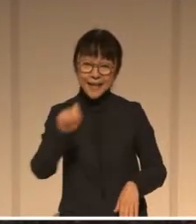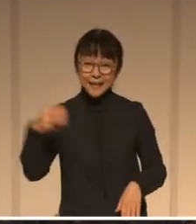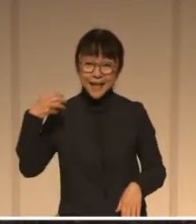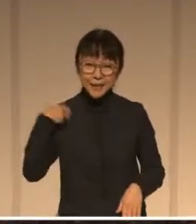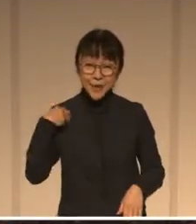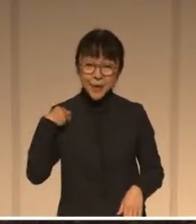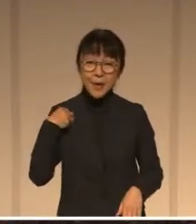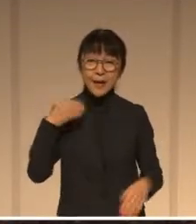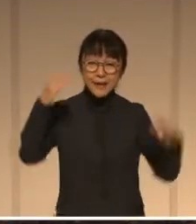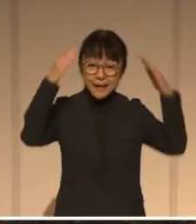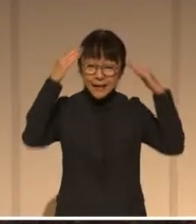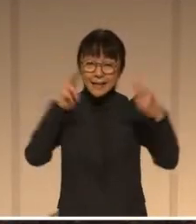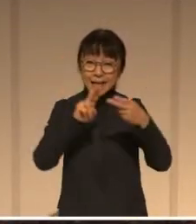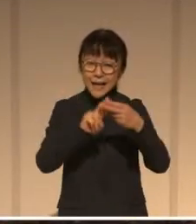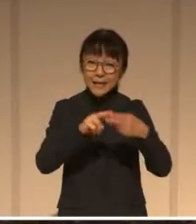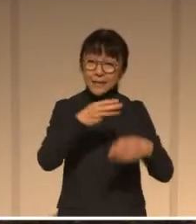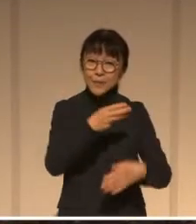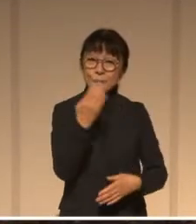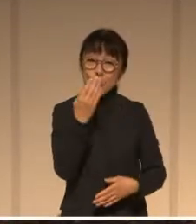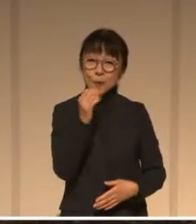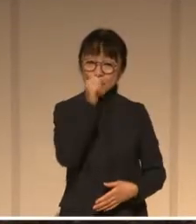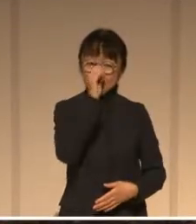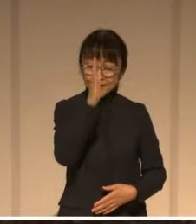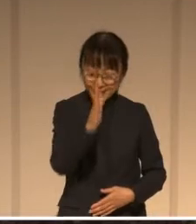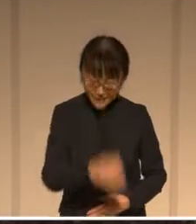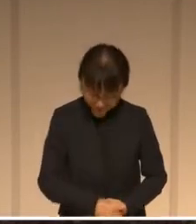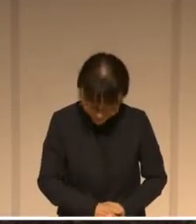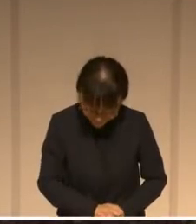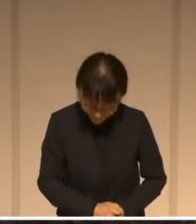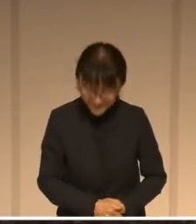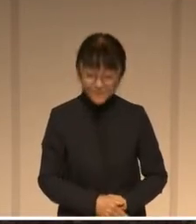火災美穂と申しますどうぞよろしくお願い致します